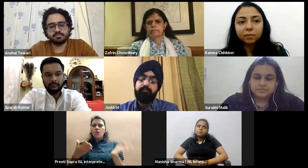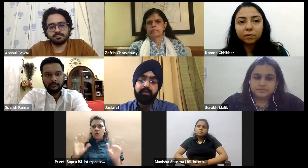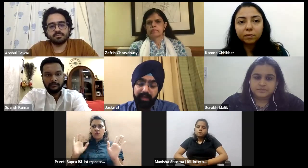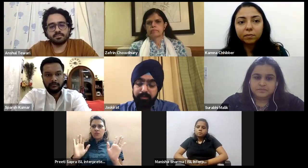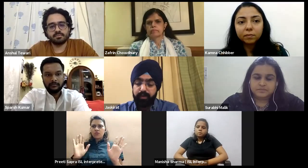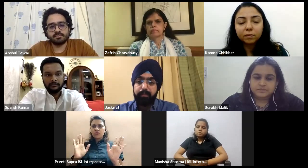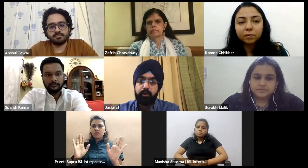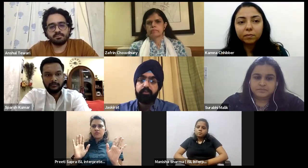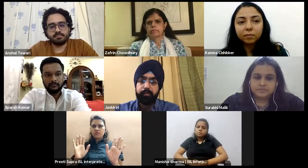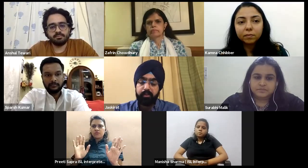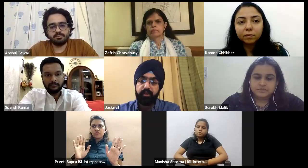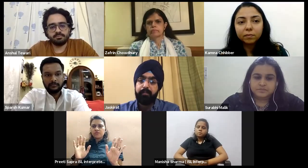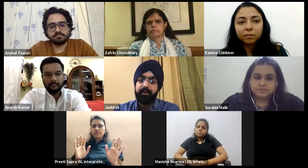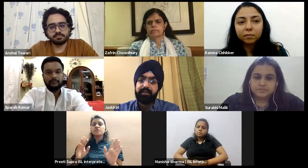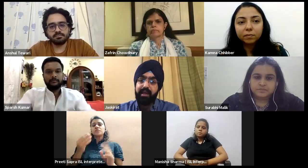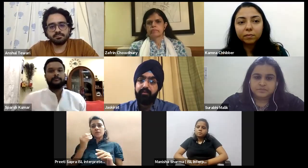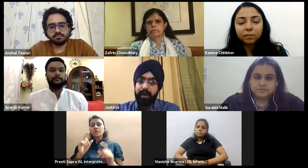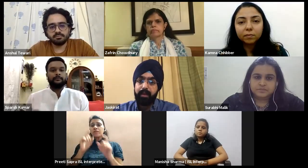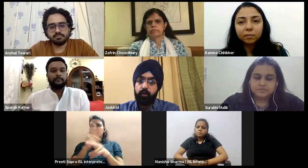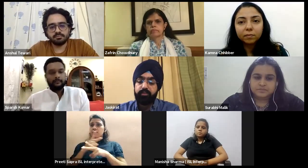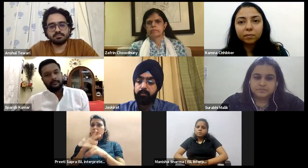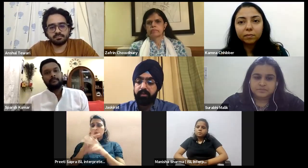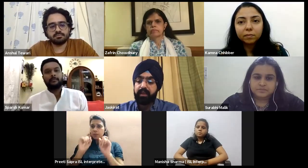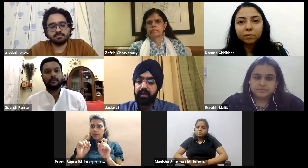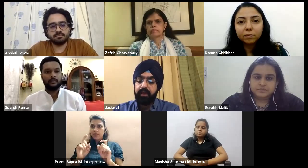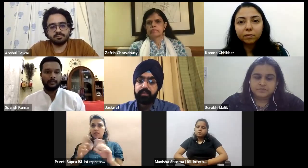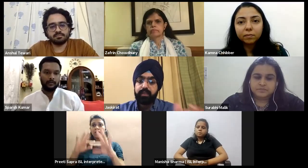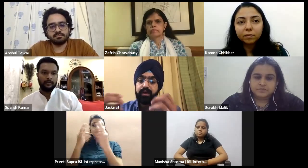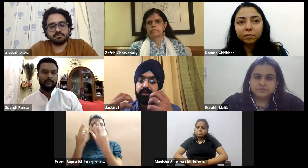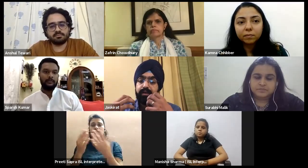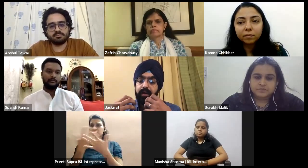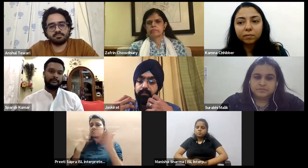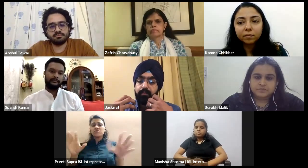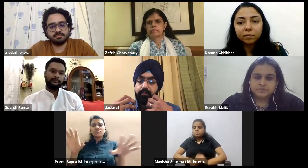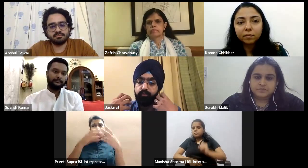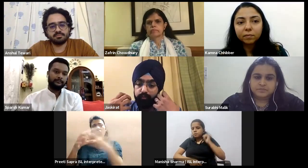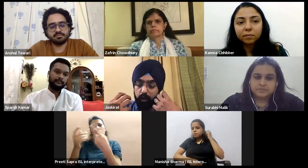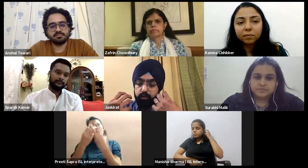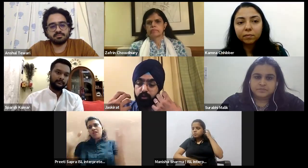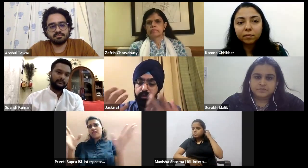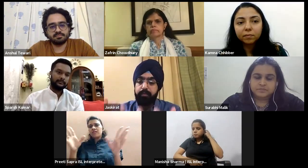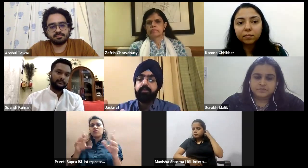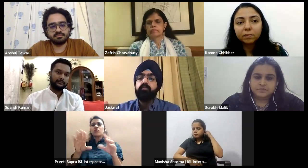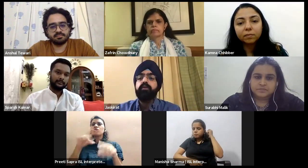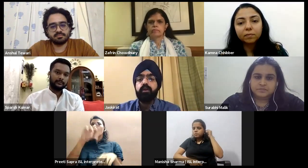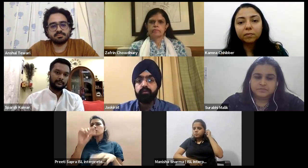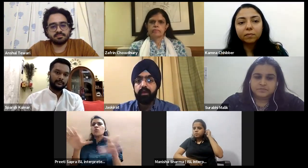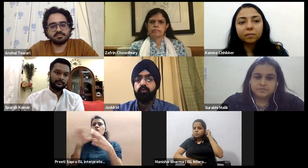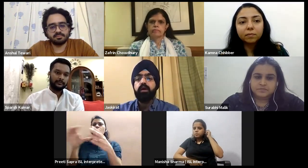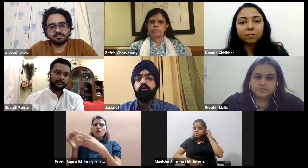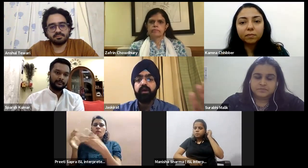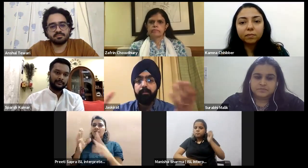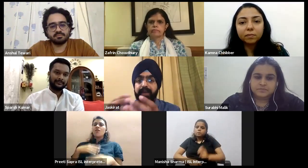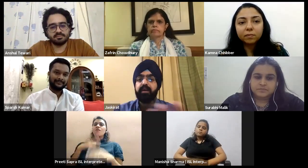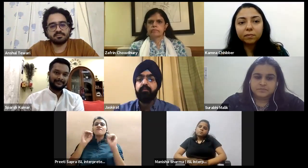exploring. But when it comes to family, because this is specifically about the family WhatsApp groups, I think जितना हम वो false or fake message forward करें, उतना